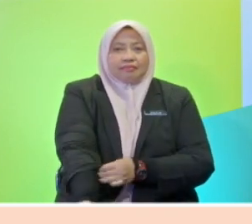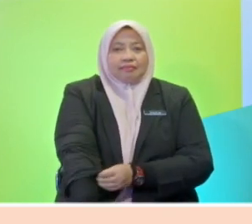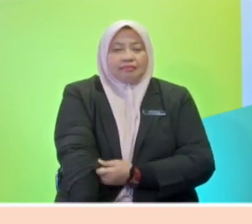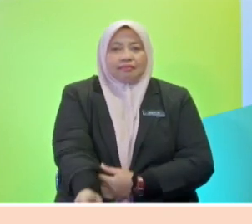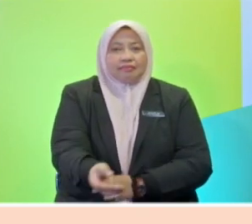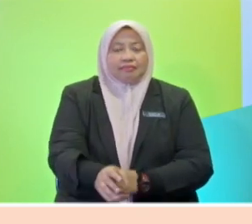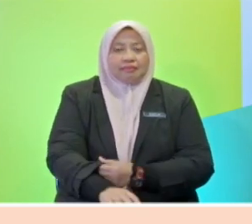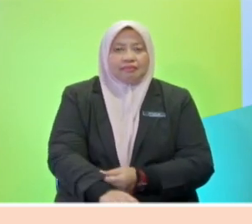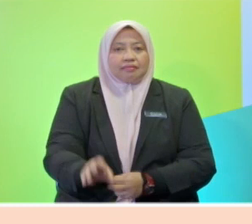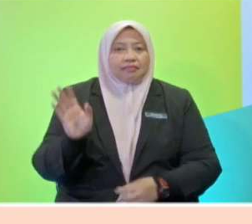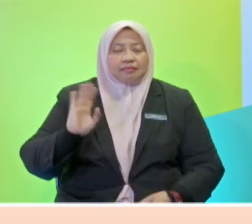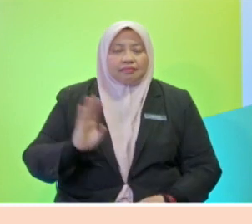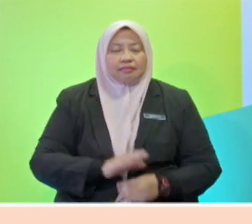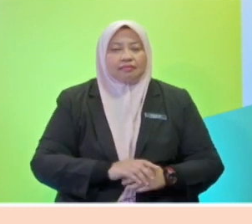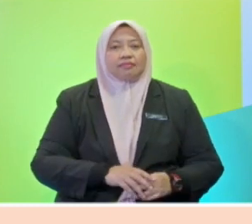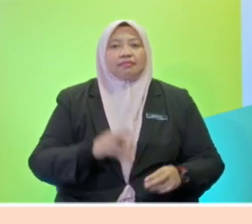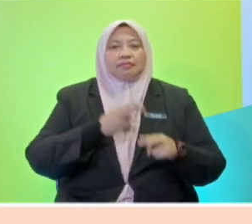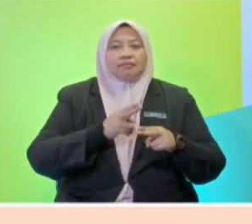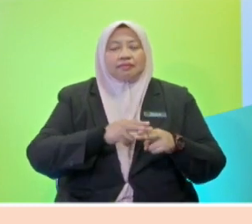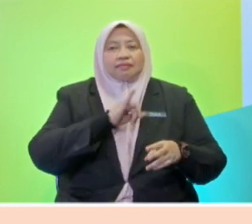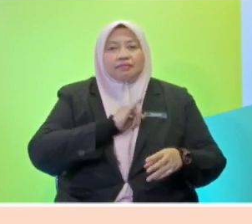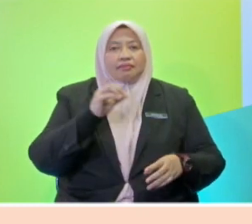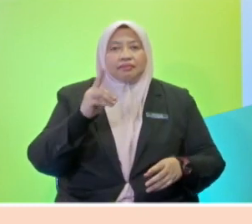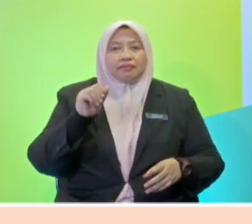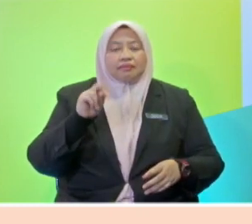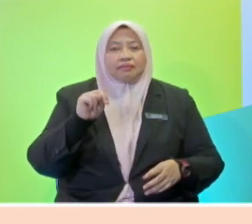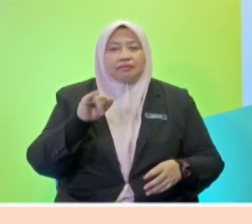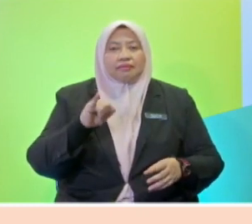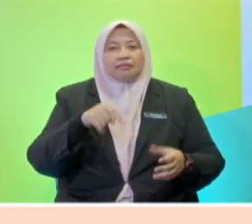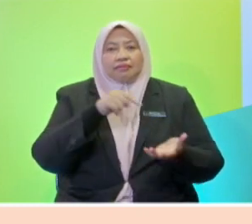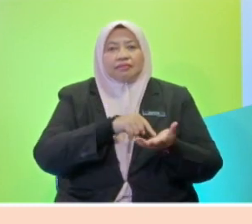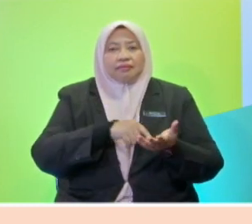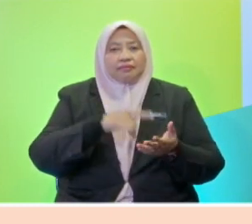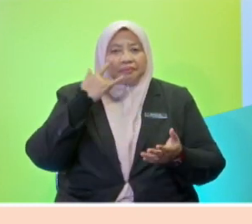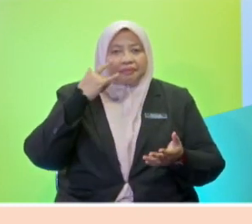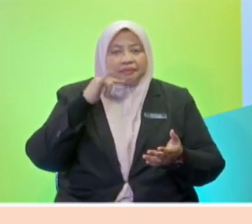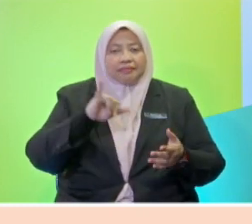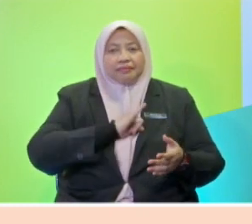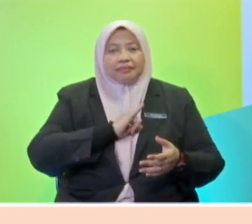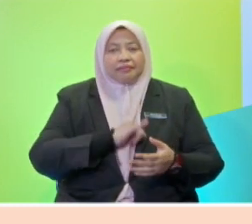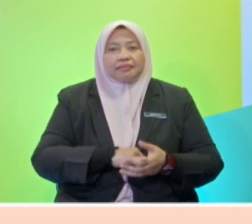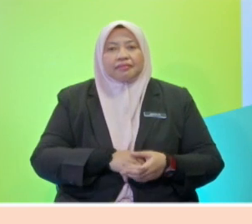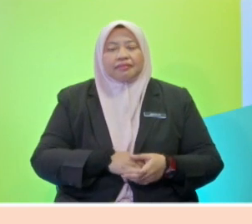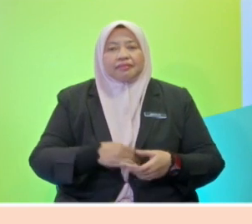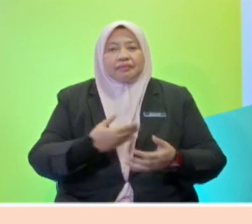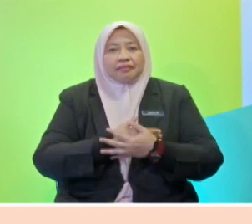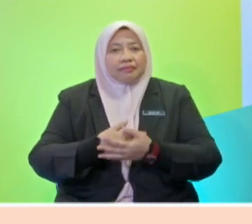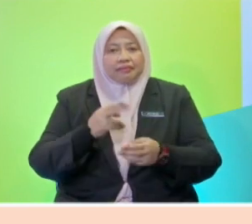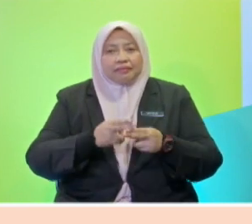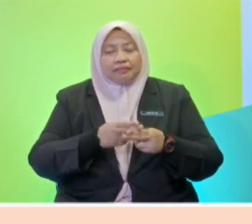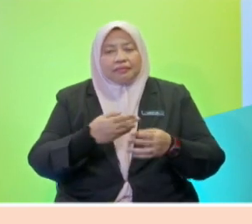Nama saya ramadha saya saya suka sama kakak saya namanya